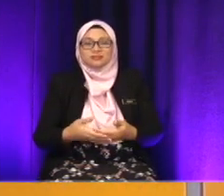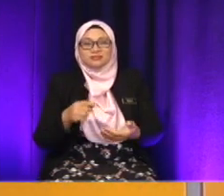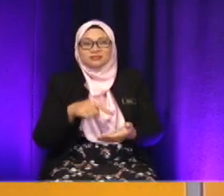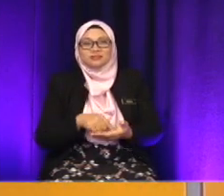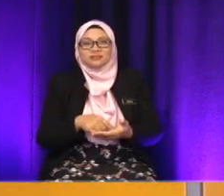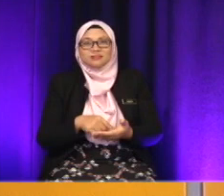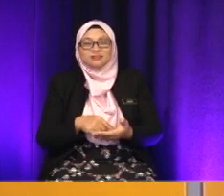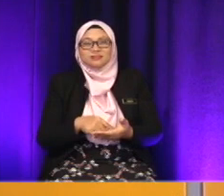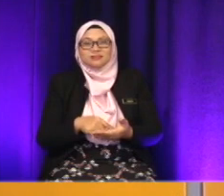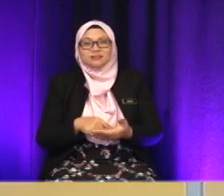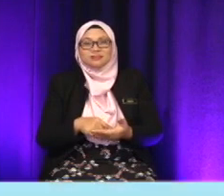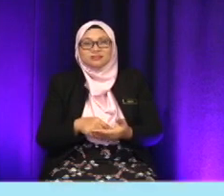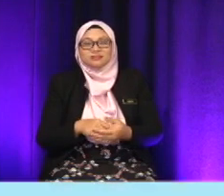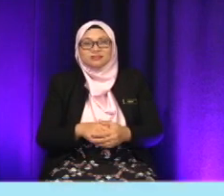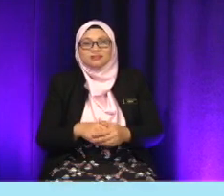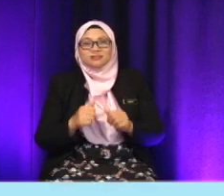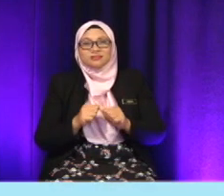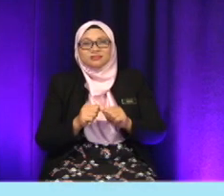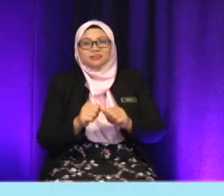Berikut bukan